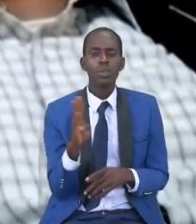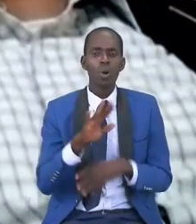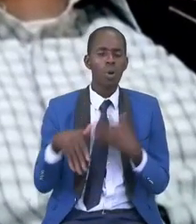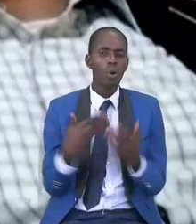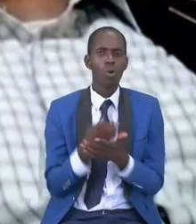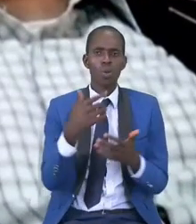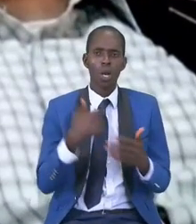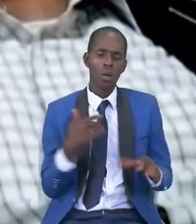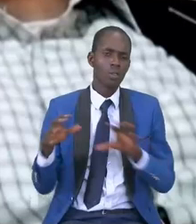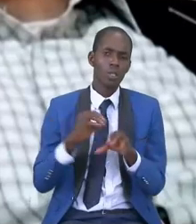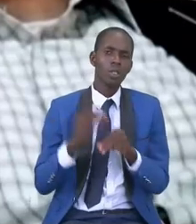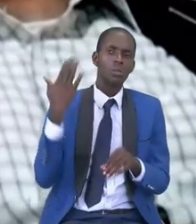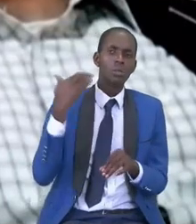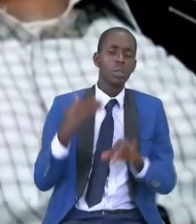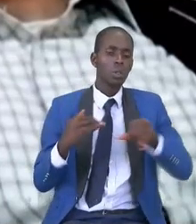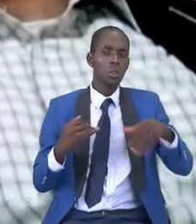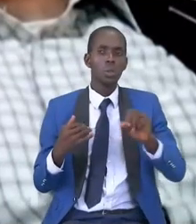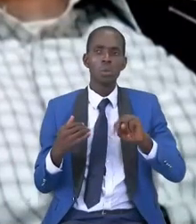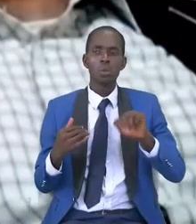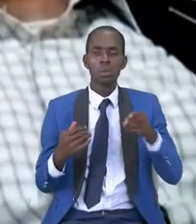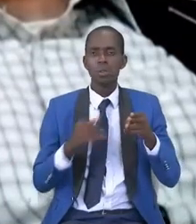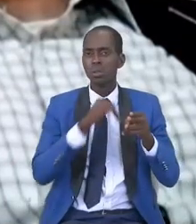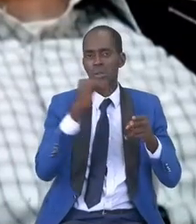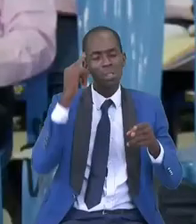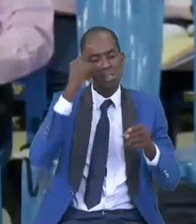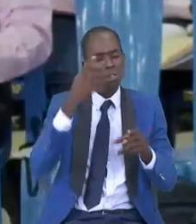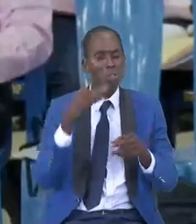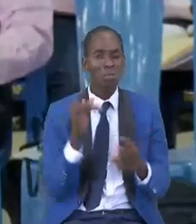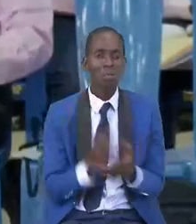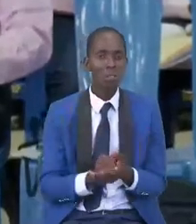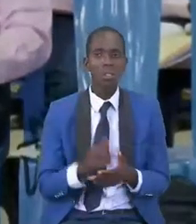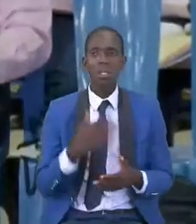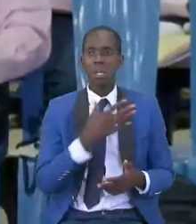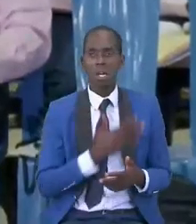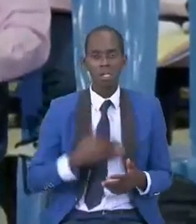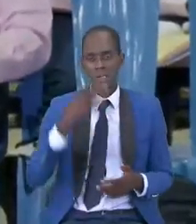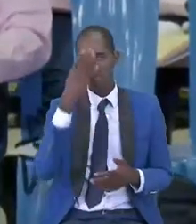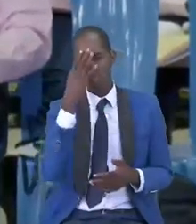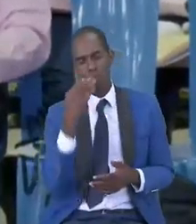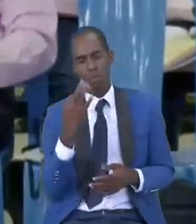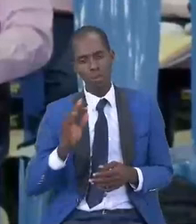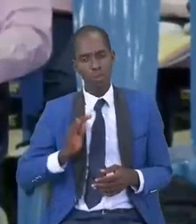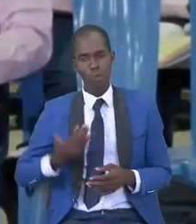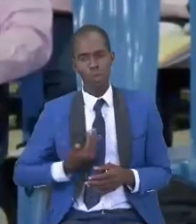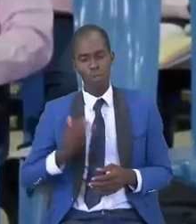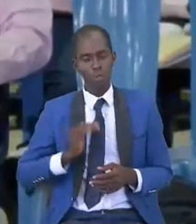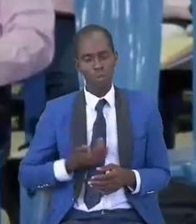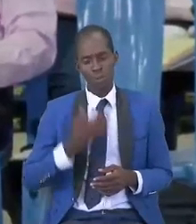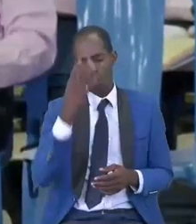à cela. Son âme dormait. Et l'âme qui dormait, l'esprit qui